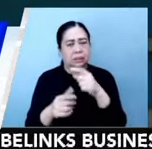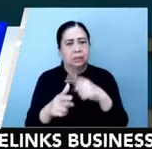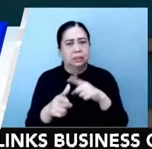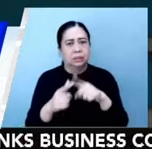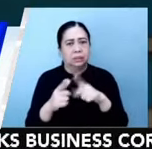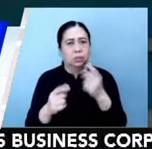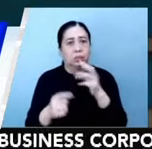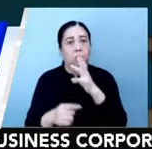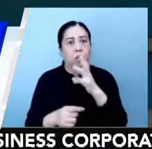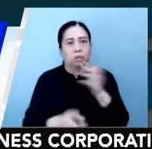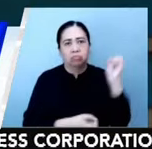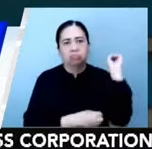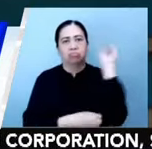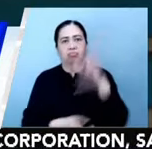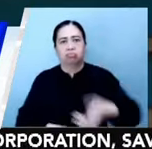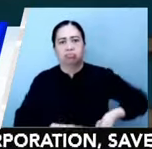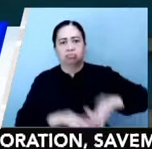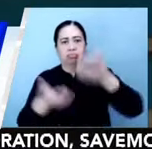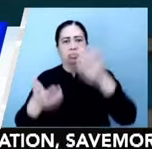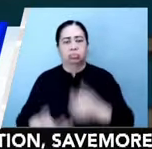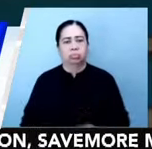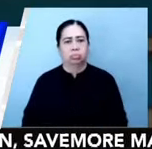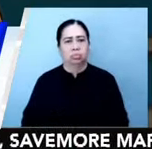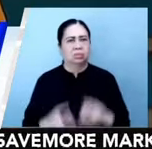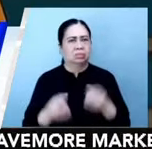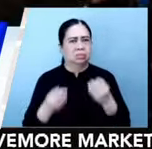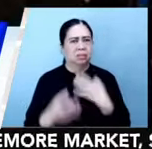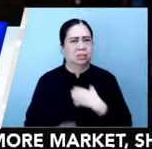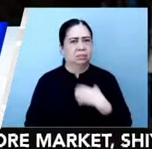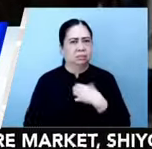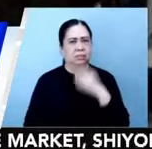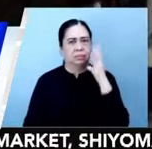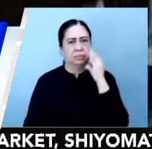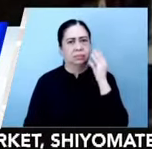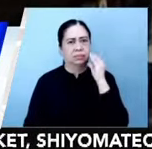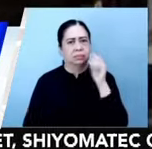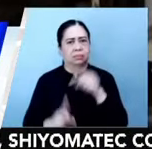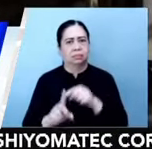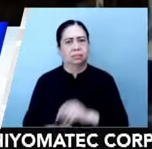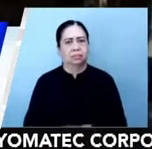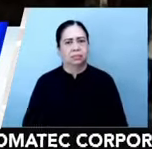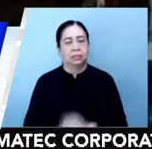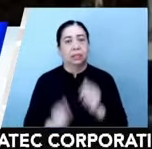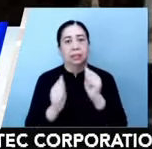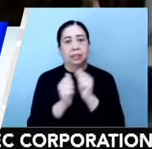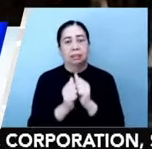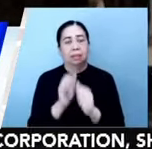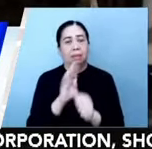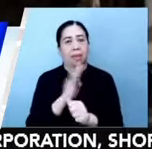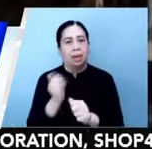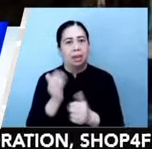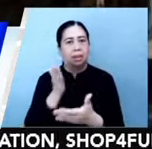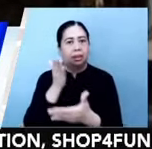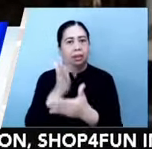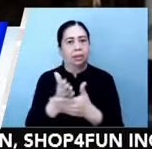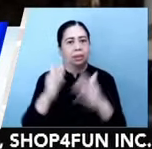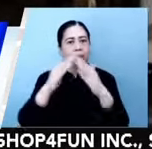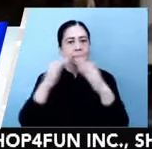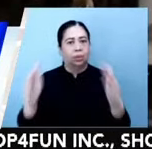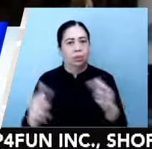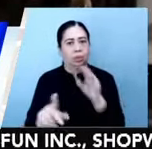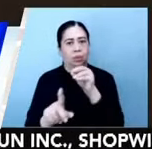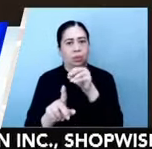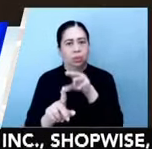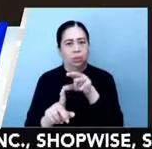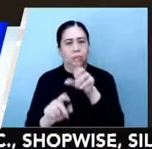po. Marami na pong naka-experience po nun. Kasama ang barangay, pinuntahan namin ang bahay ng nakunan sa video na pumalo